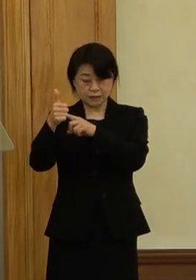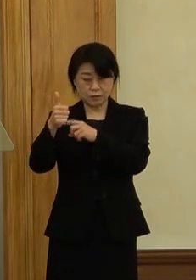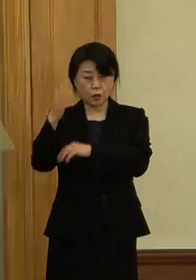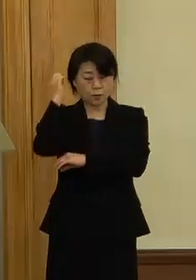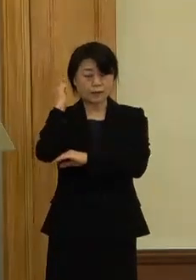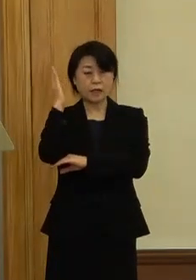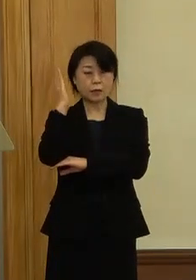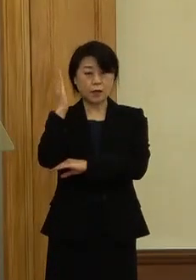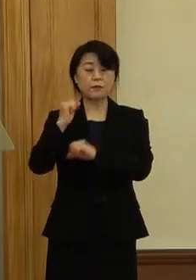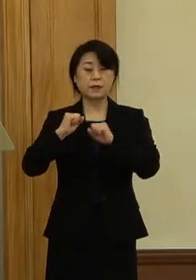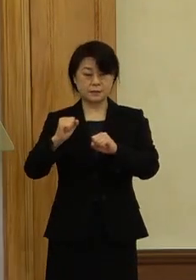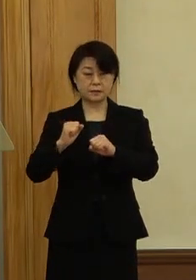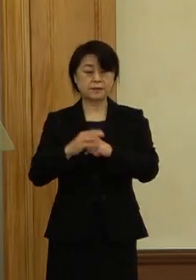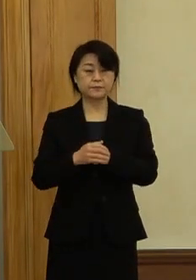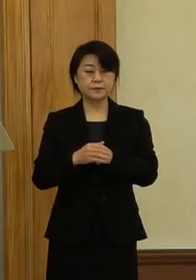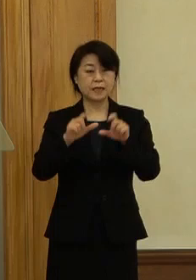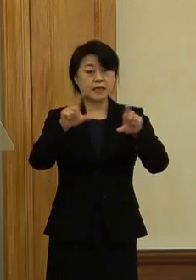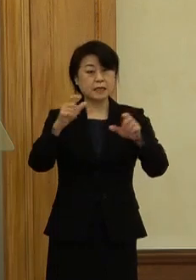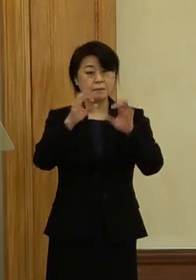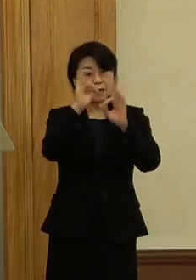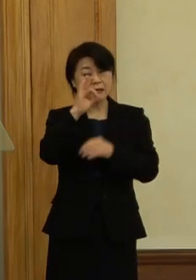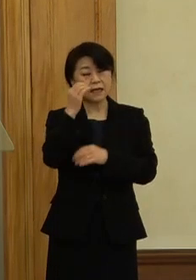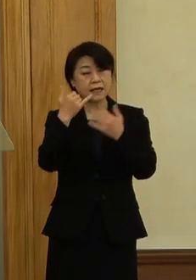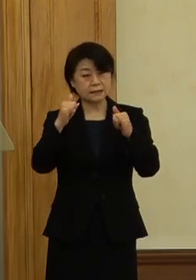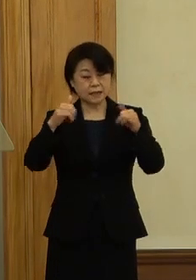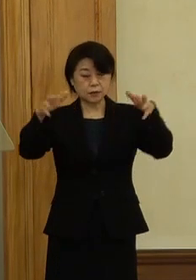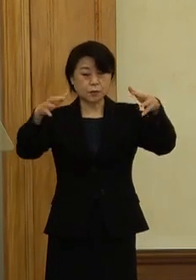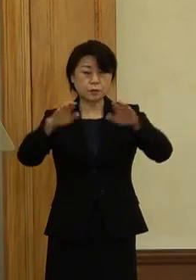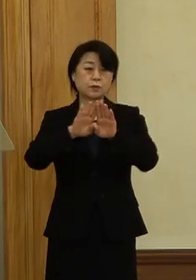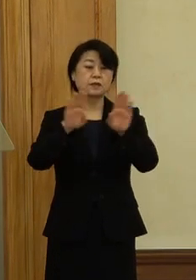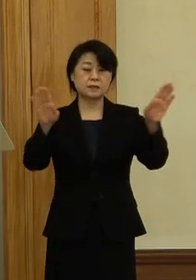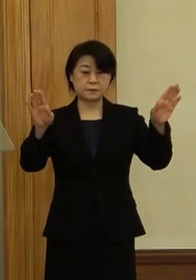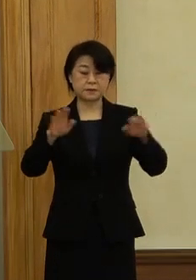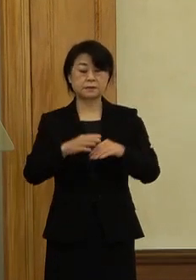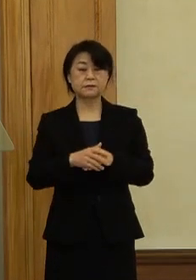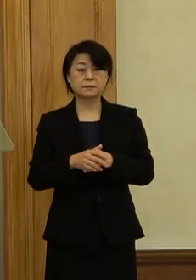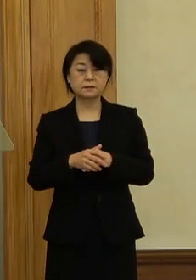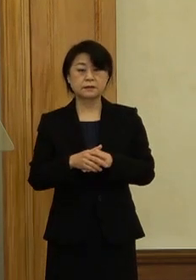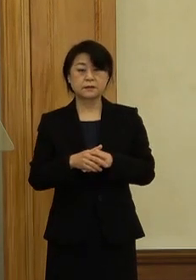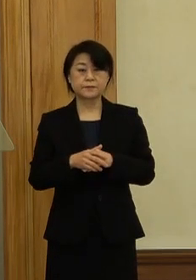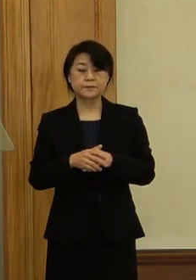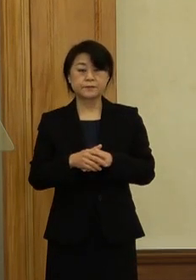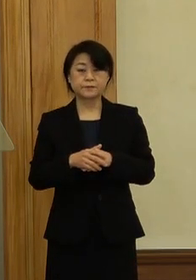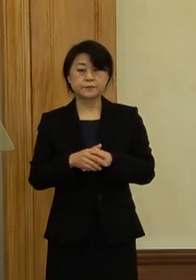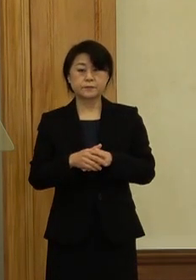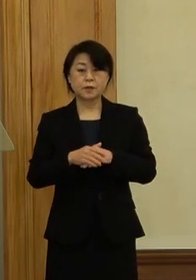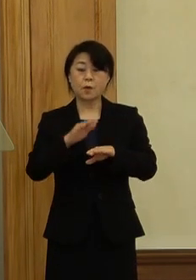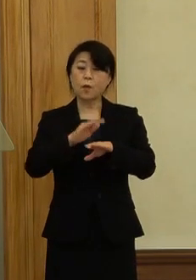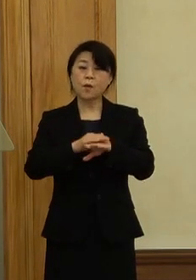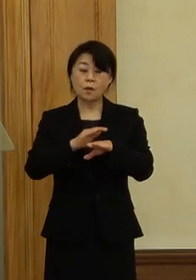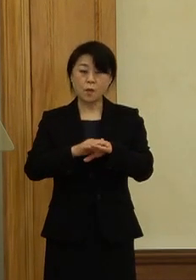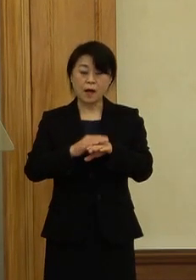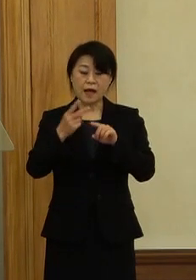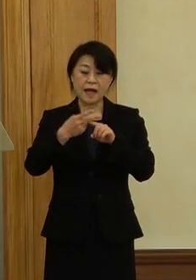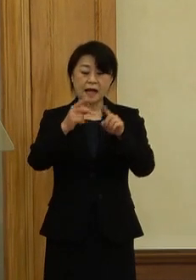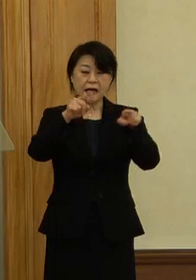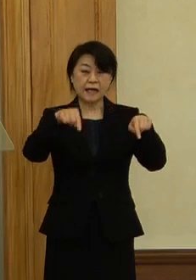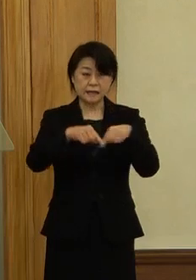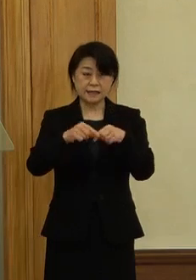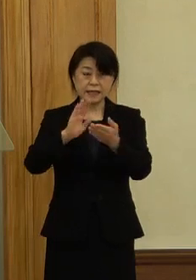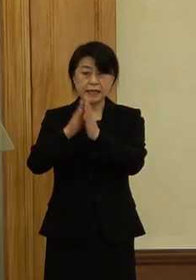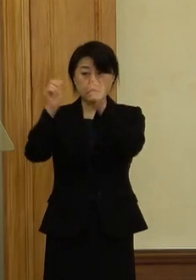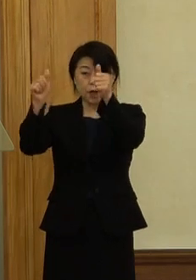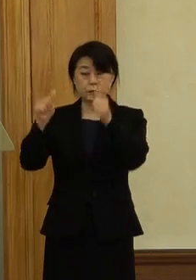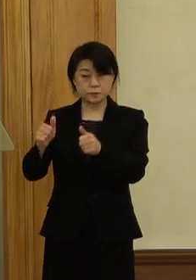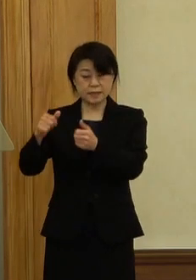開催にあたりまして記念式典の一般観覧者の募集を開始いたします。一般観覧者の募集はハガキや県のホームページな